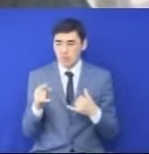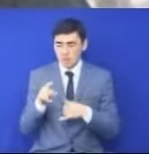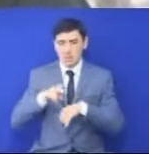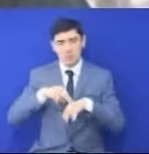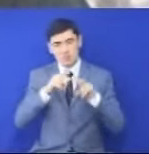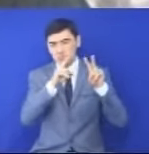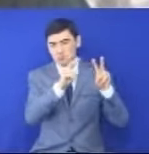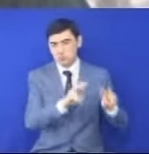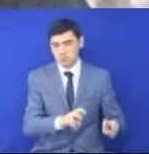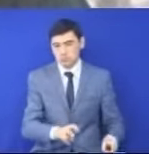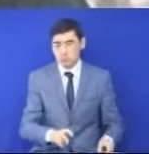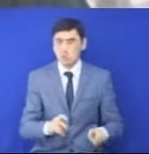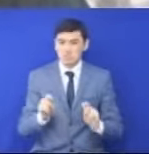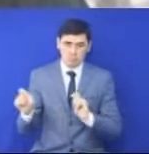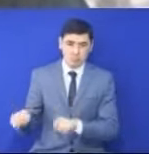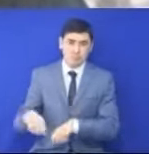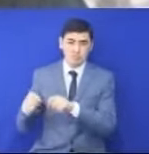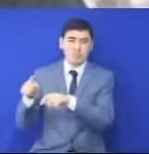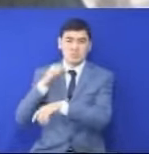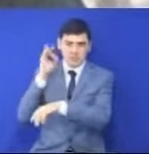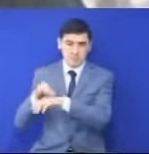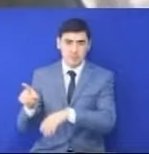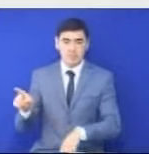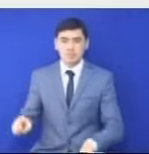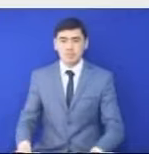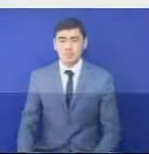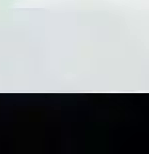материал был полностью передан в городское управление внутренних дел.